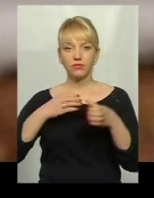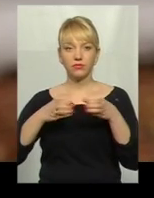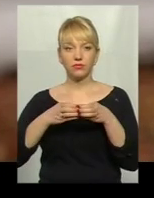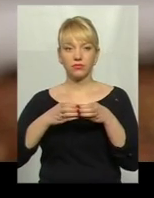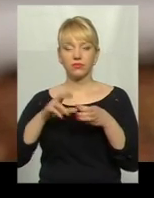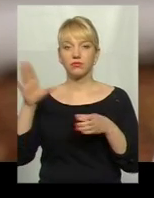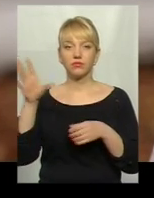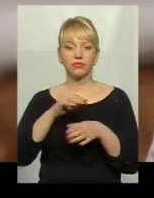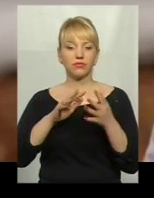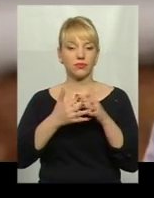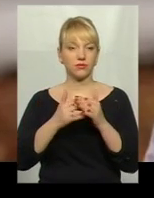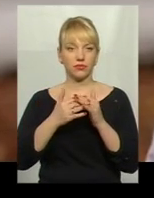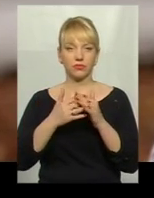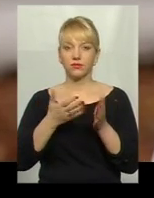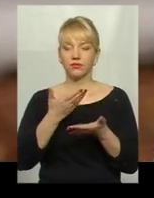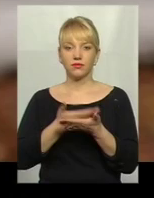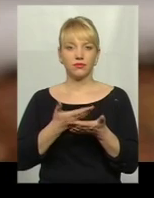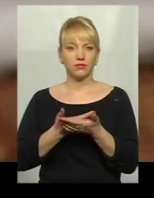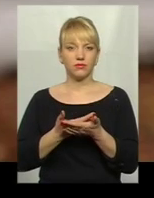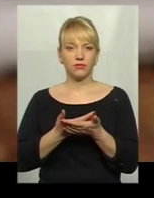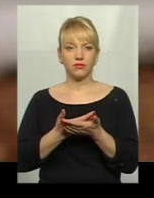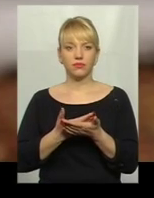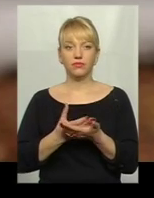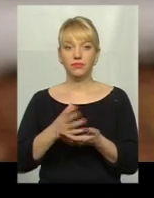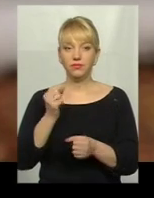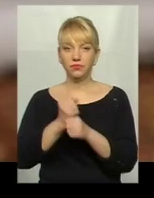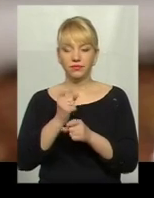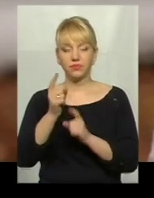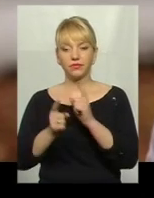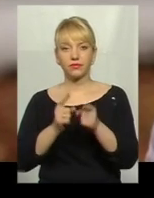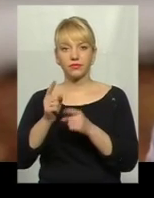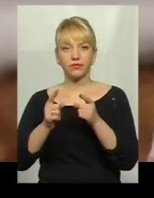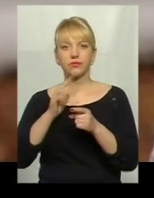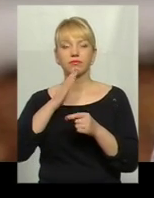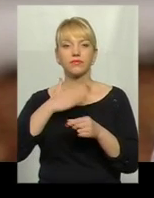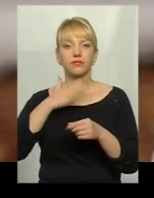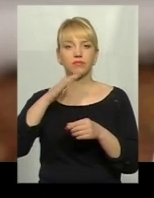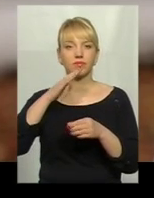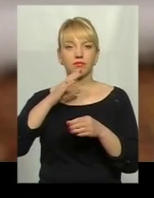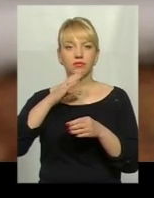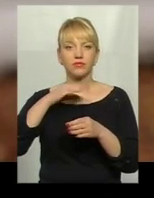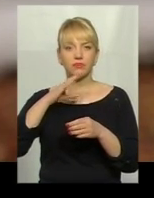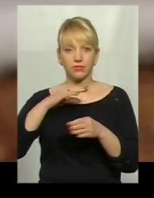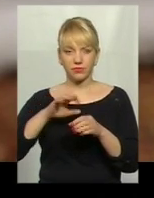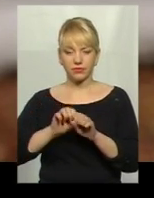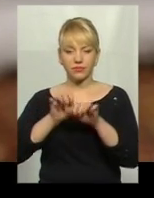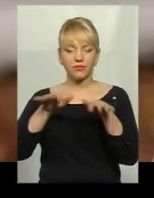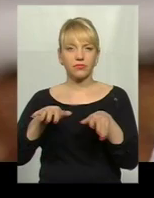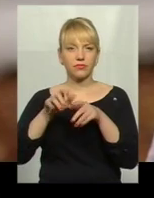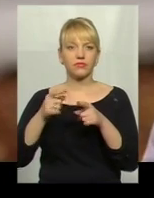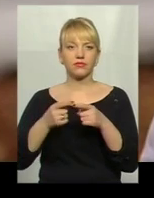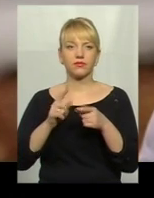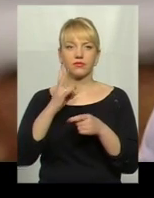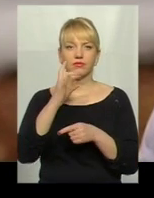По всіх селах ми майже робили реконструкцію наших скважин, ті, що старі колишні були. На